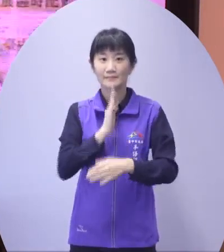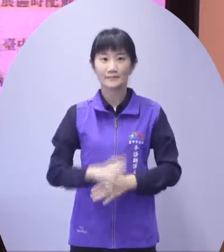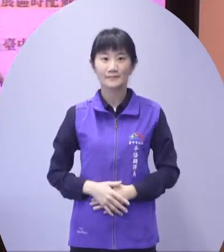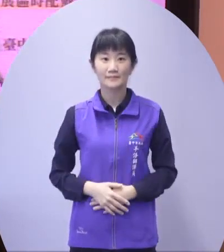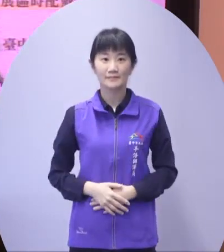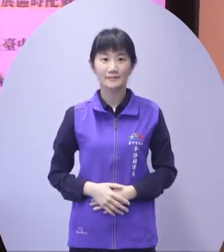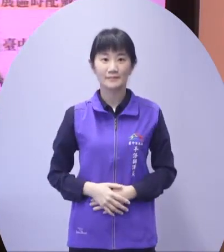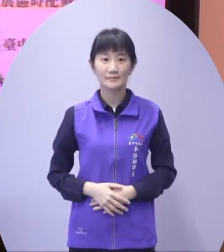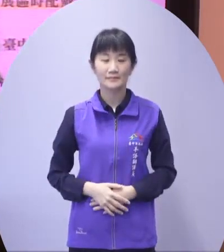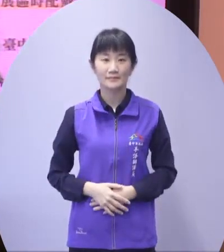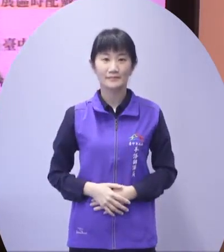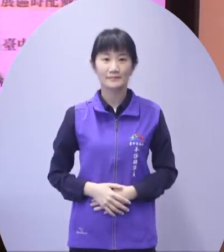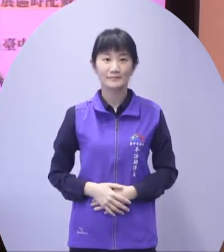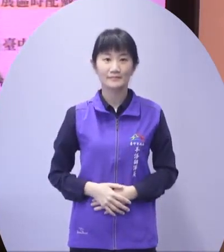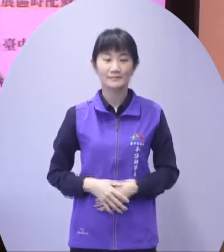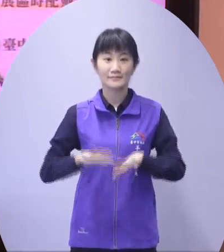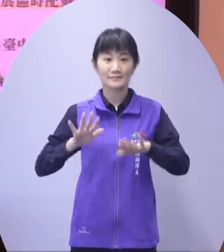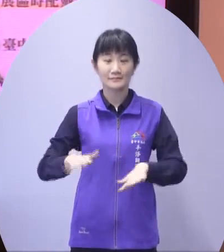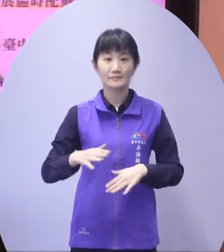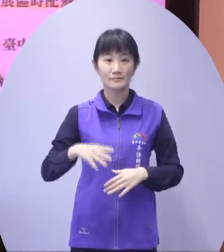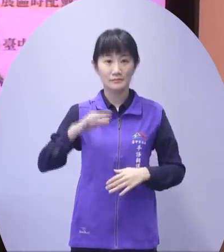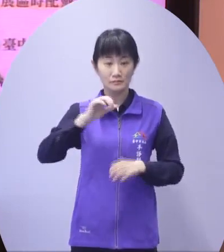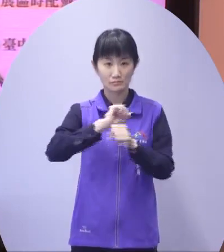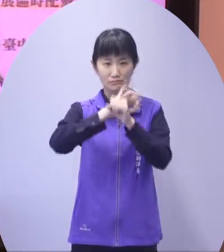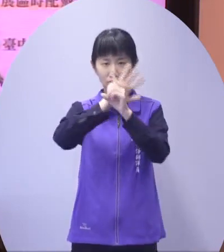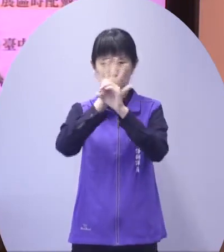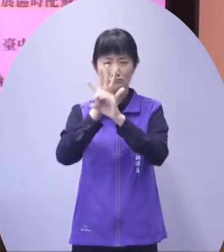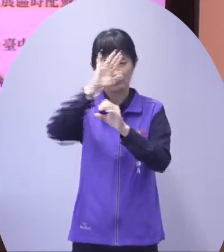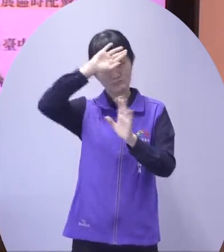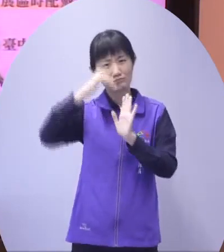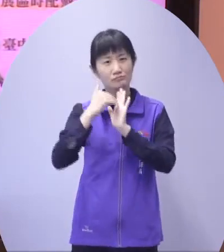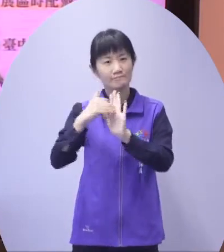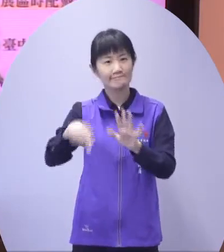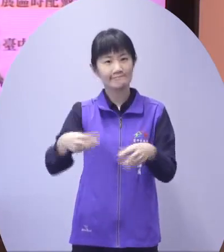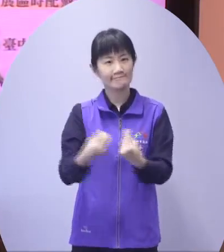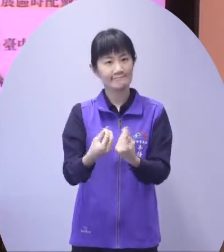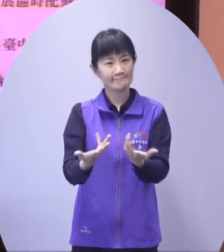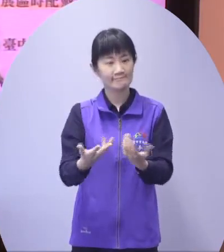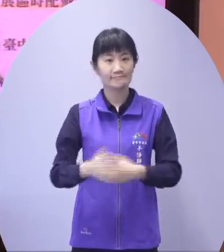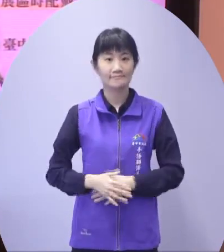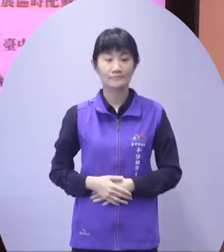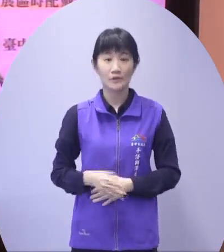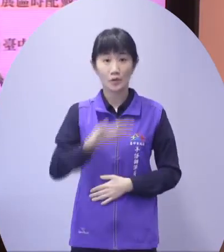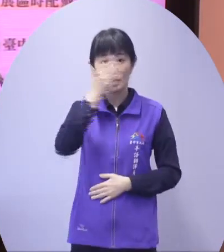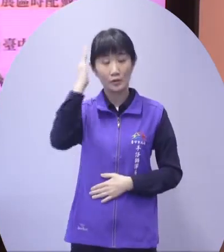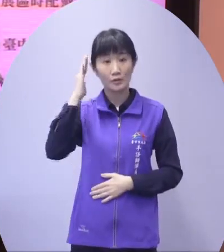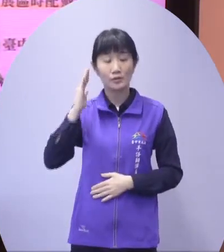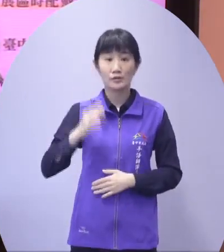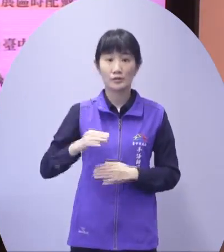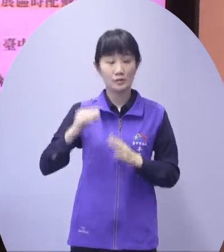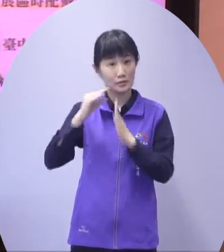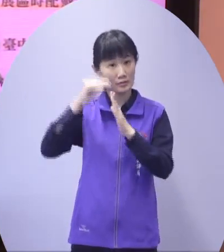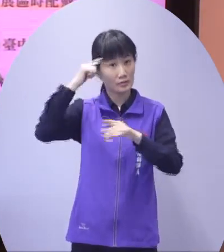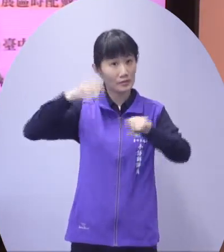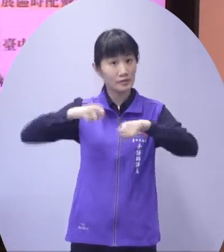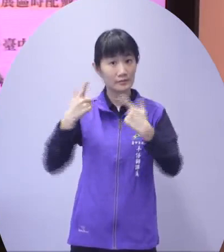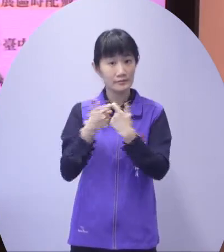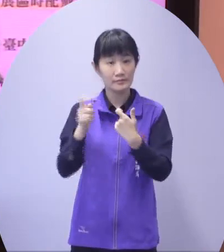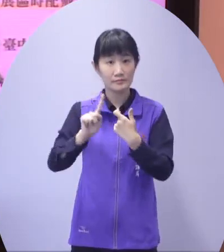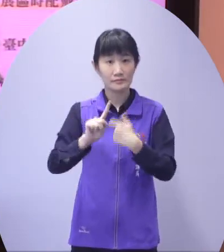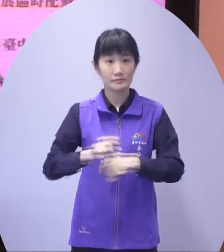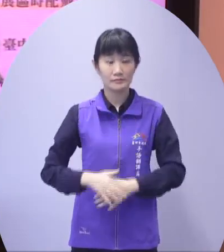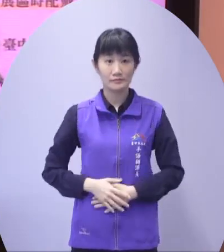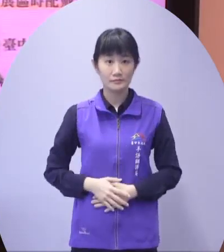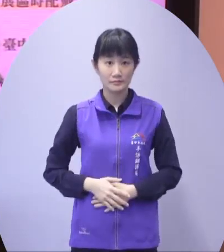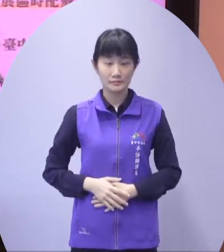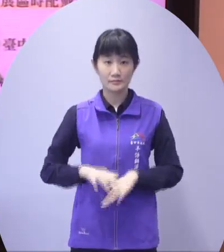动。好，那在防疫规划的部分，刚刚蔡局长已经报告过了哈。那在观旅局的部分，我们会依据卫福部以及本府卫生局最